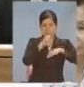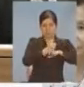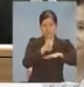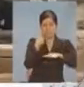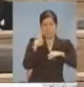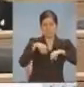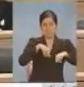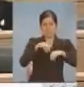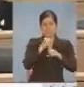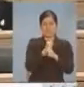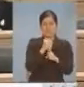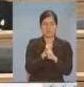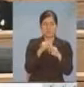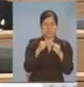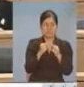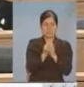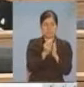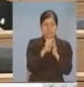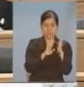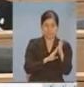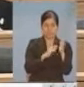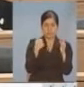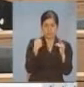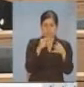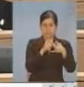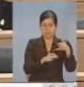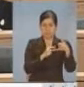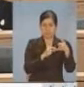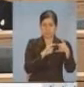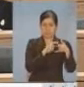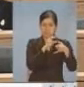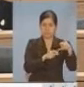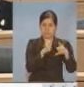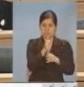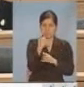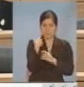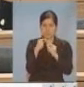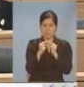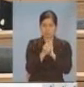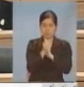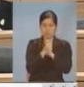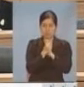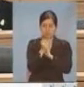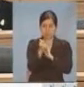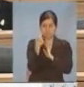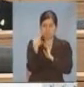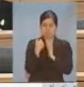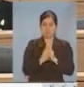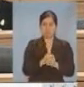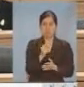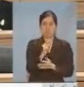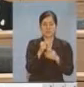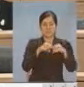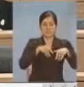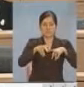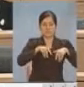ช้ในการบริหารจัดการนั้นเป็นคนใจซื่อมือสะอาดและมากด้วยความสามารถเพียงพอกับการที่พี่น้อง